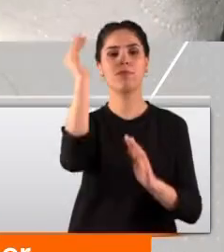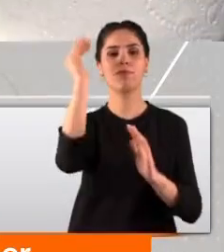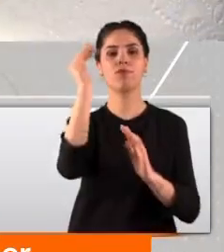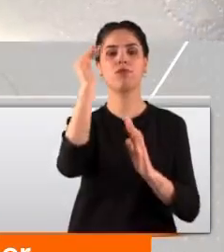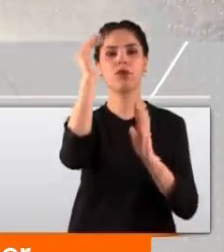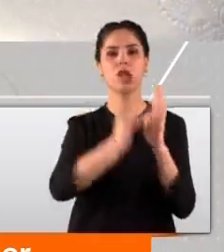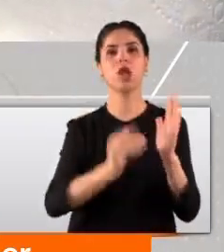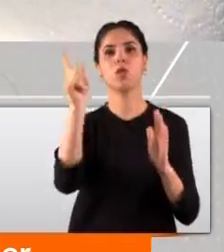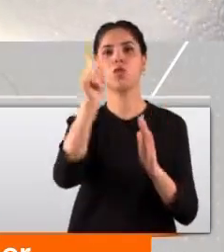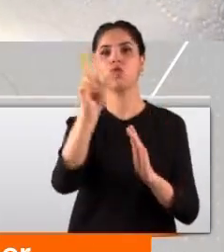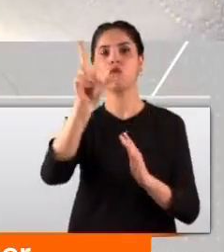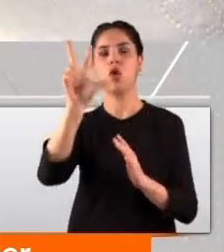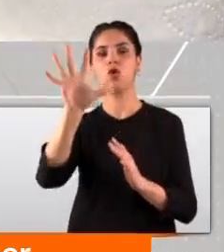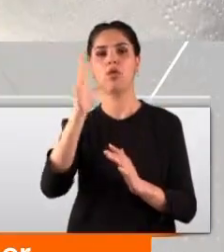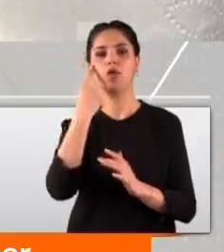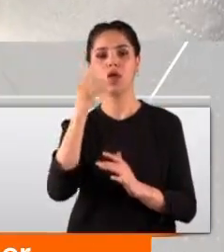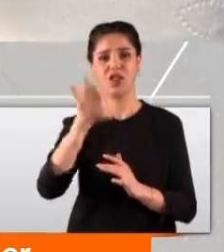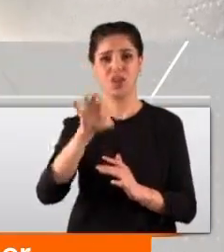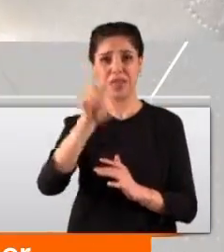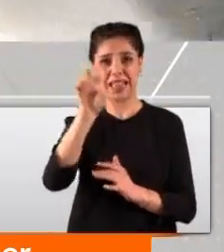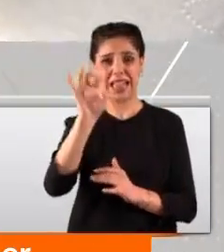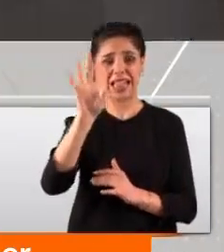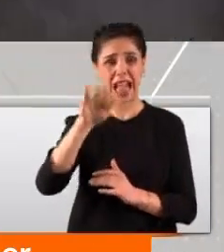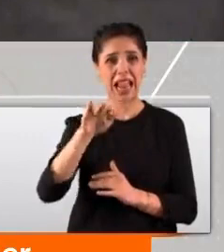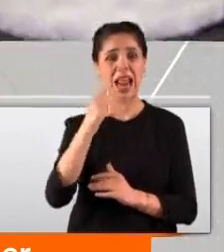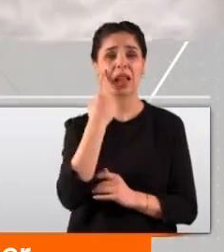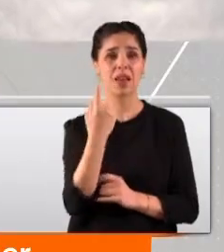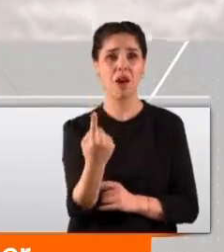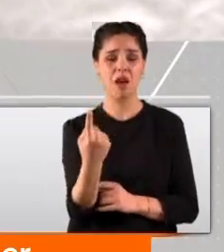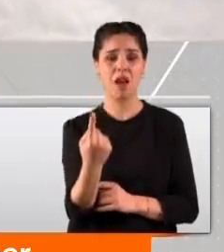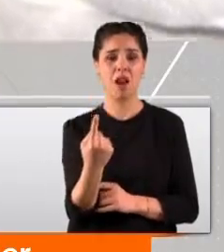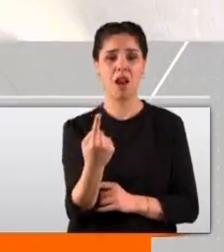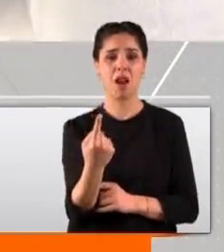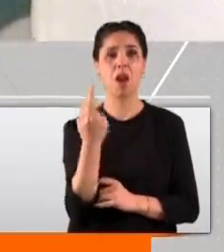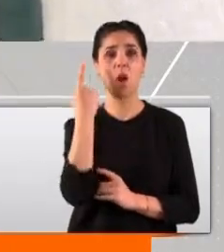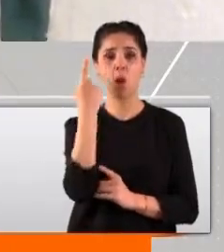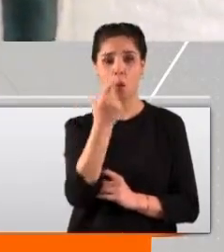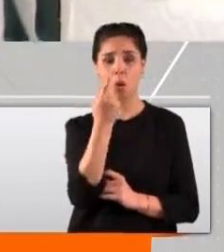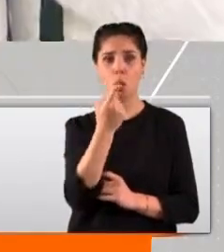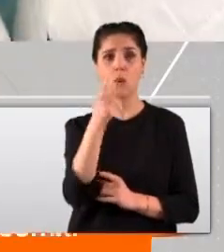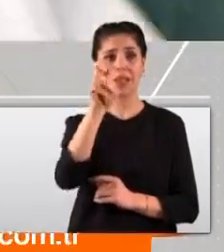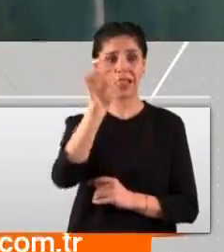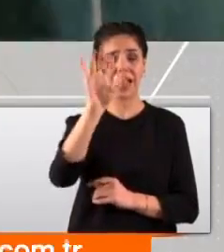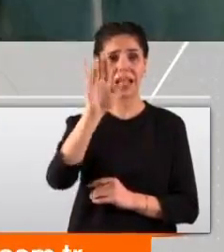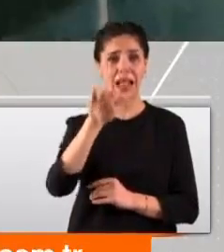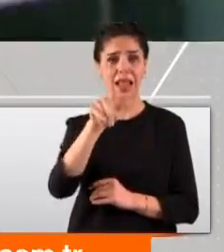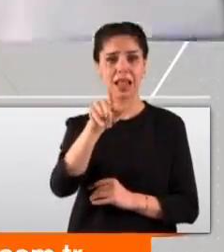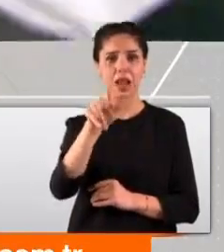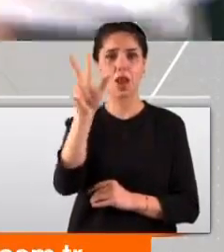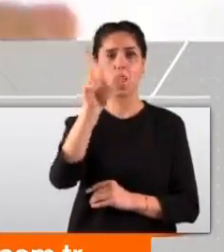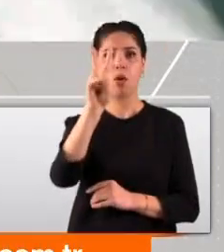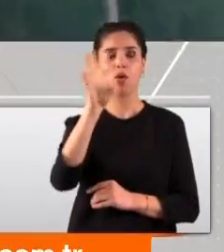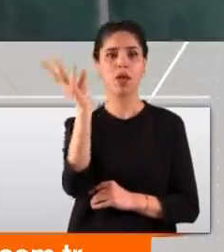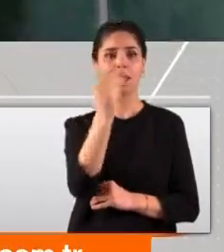135 yapmışlardı. Şu anda 80 lira. 80 lira. Ama o 80 liralık 32'li